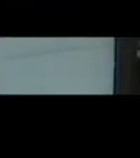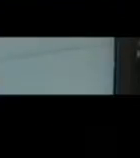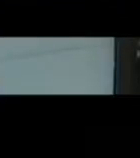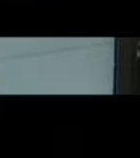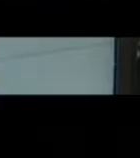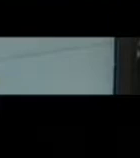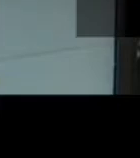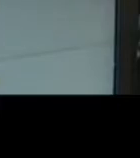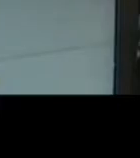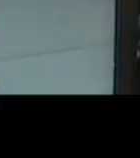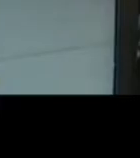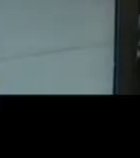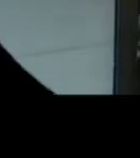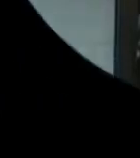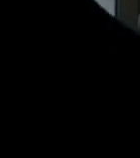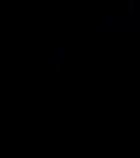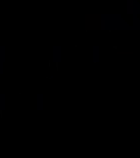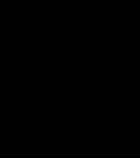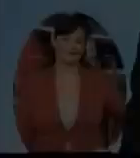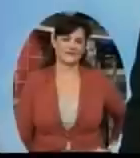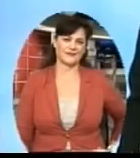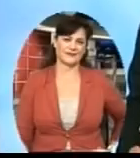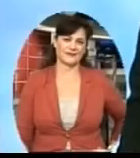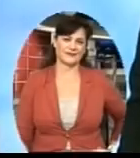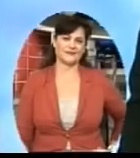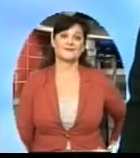בכל מקום אתה יכול לנפוש. נסיעה טובה. קמפינג 5 כוכבים.